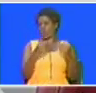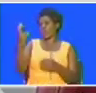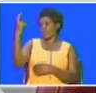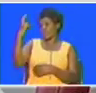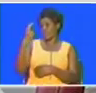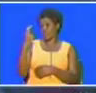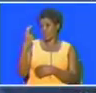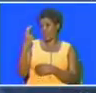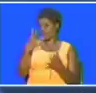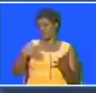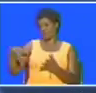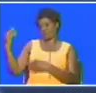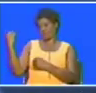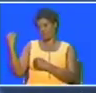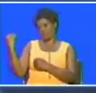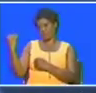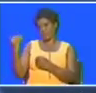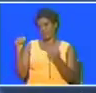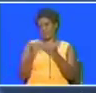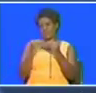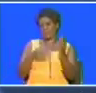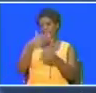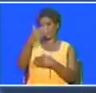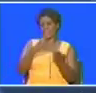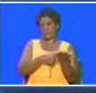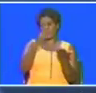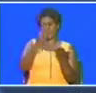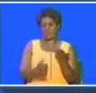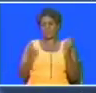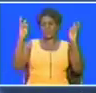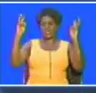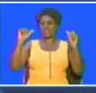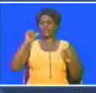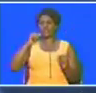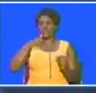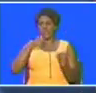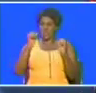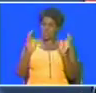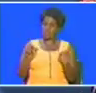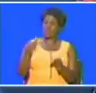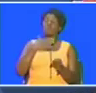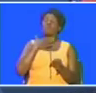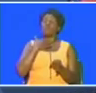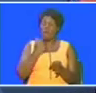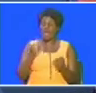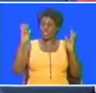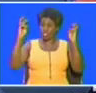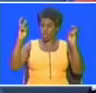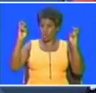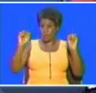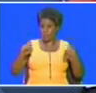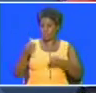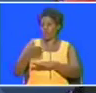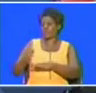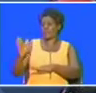mtazamaji, tunaenda zetu, Mola akiridhia tukutane weekendi ijayo, mada itakuwa ni mpya. Iwapo kuna chochote ambacho ungependa tuzungumzie, uweza